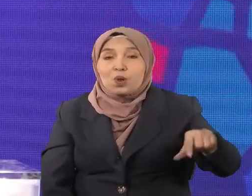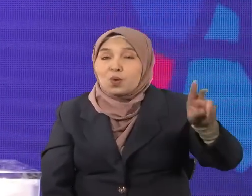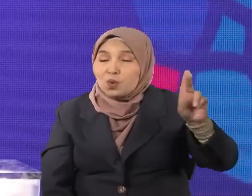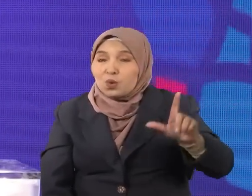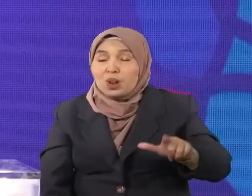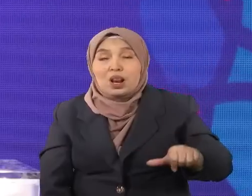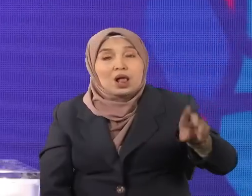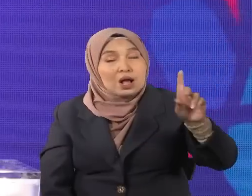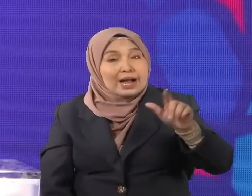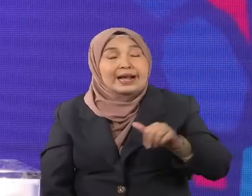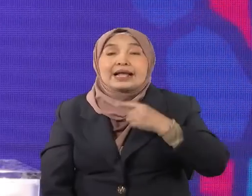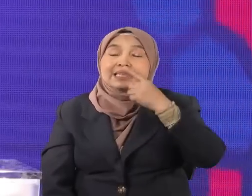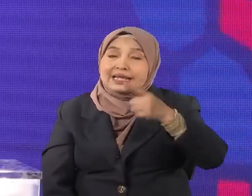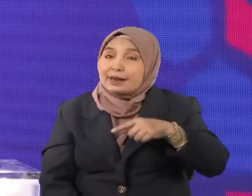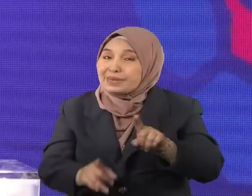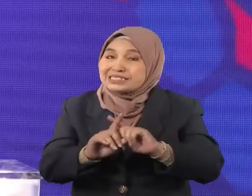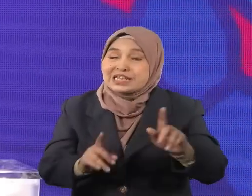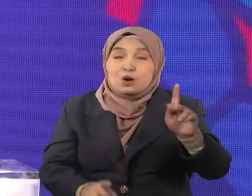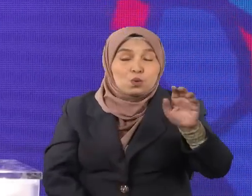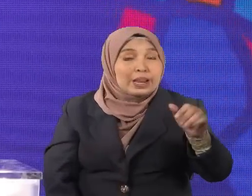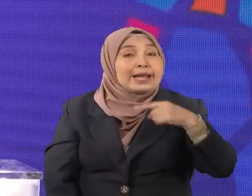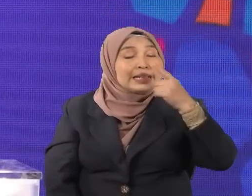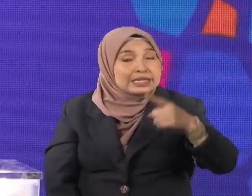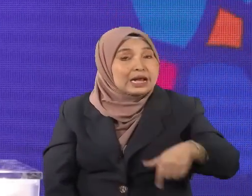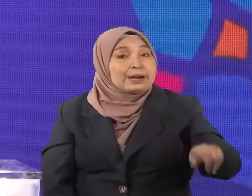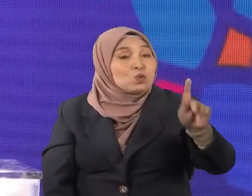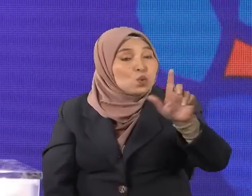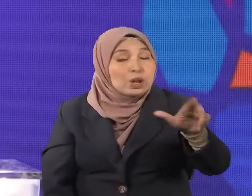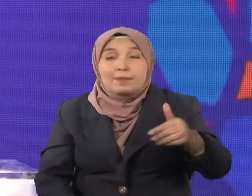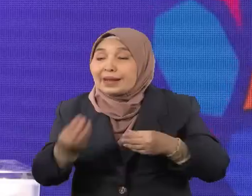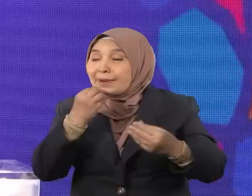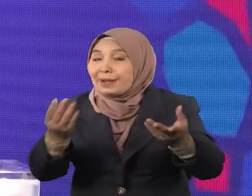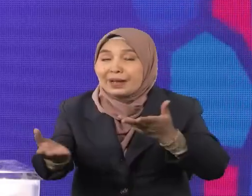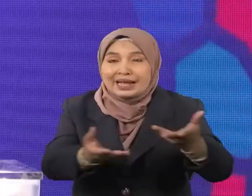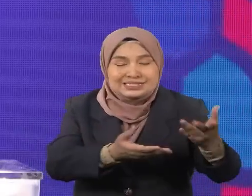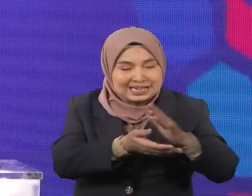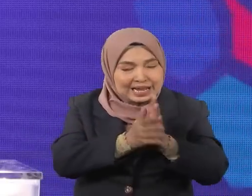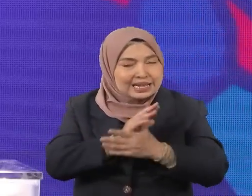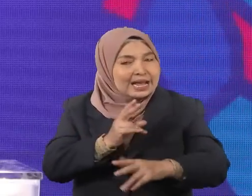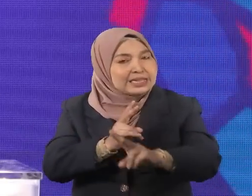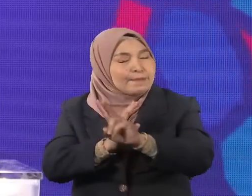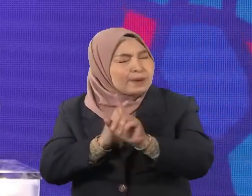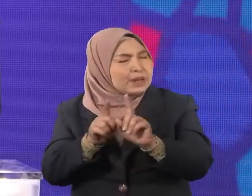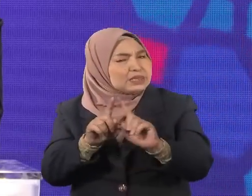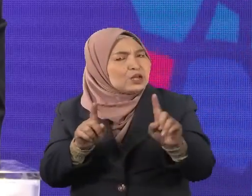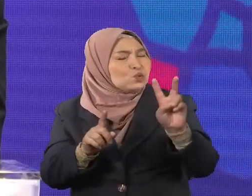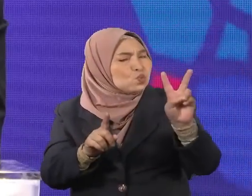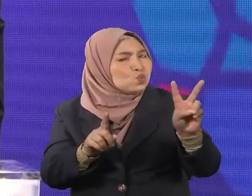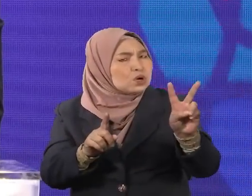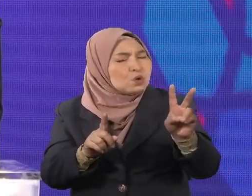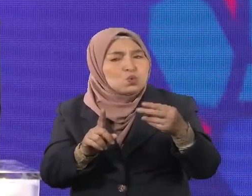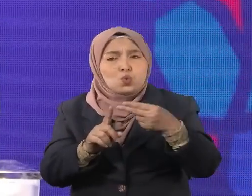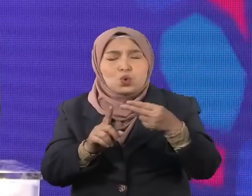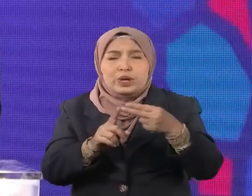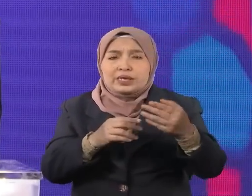Kalau kul, katakanlah. Beza. Ha. Jadi kena hati-hati. Itu yang pertama. Yang kedua, hati-hati perpindahan dua huruf yang dekat-dekat.